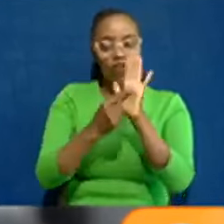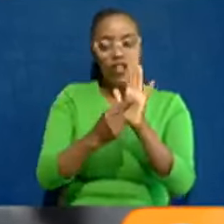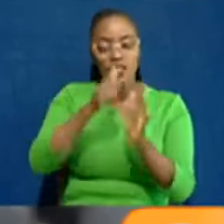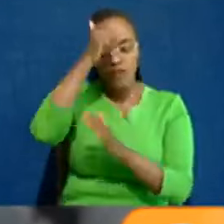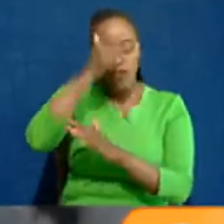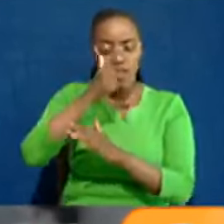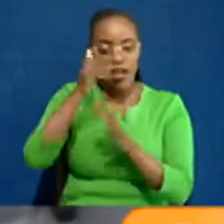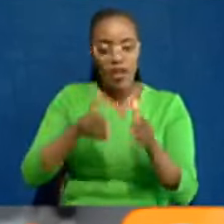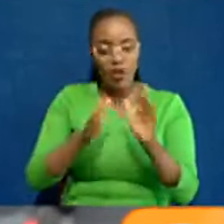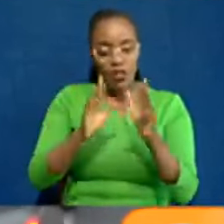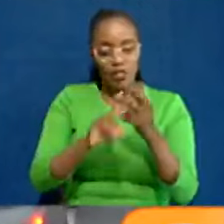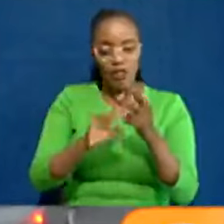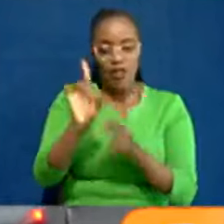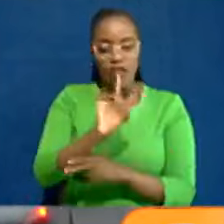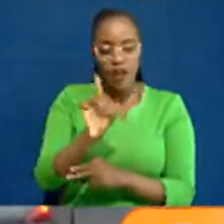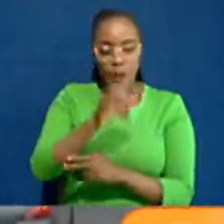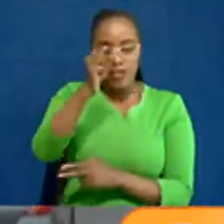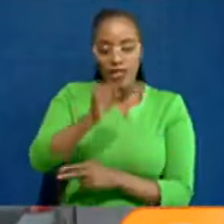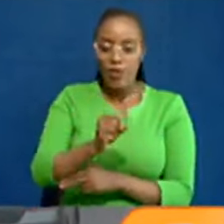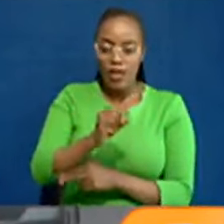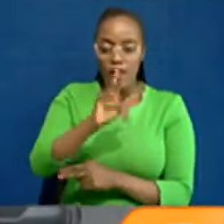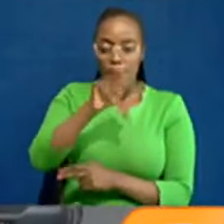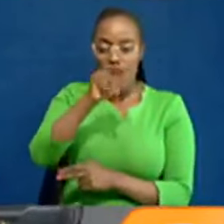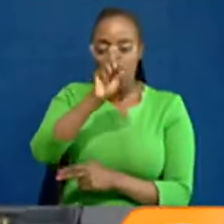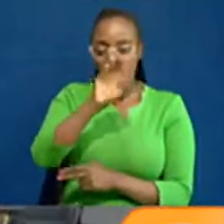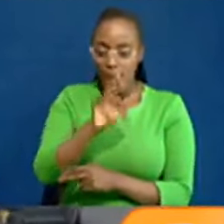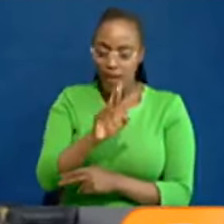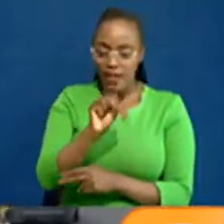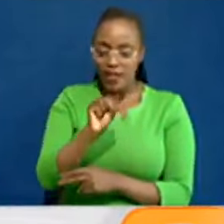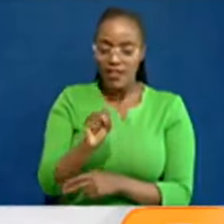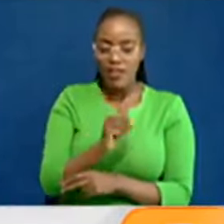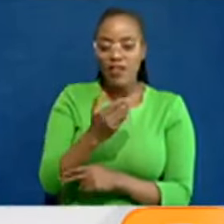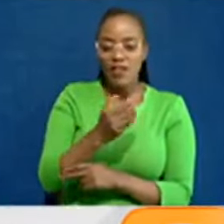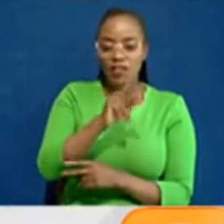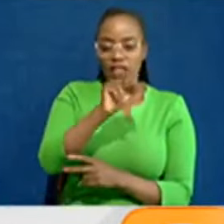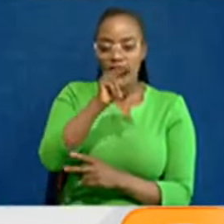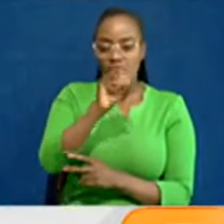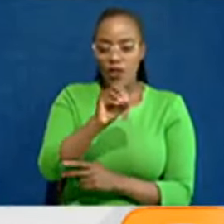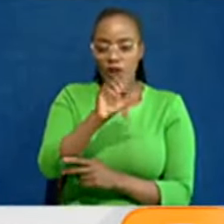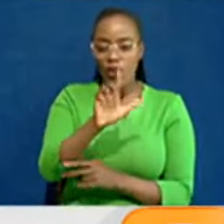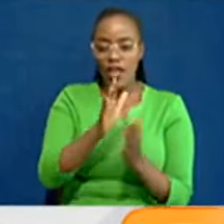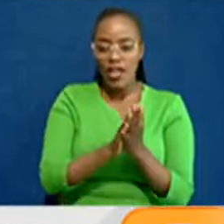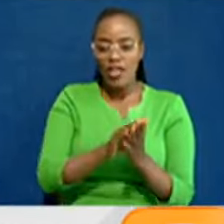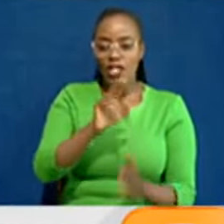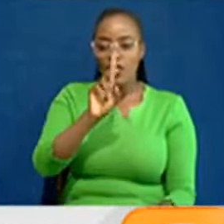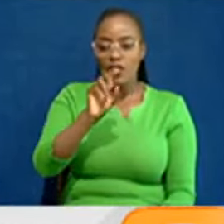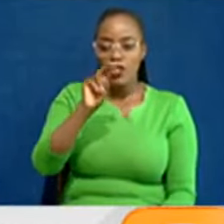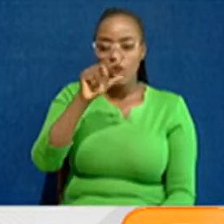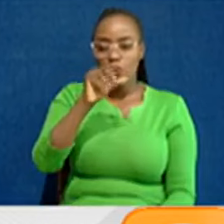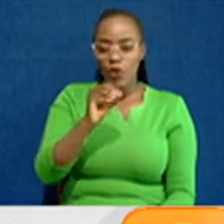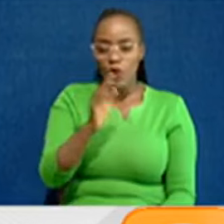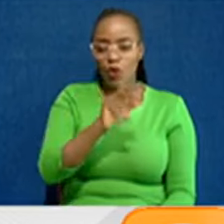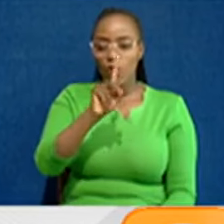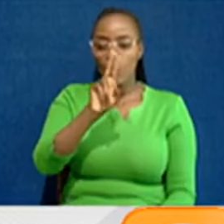Thika Super Highway, Nairobi Southern Bypass, Kenol Sagana Marua na ile ya Dongo Kundu iliyozinduliwa